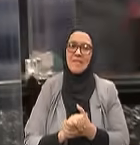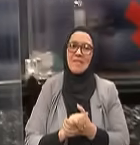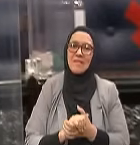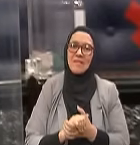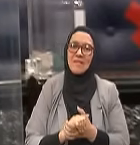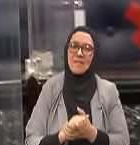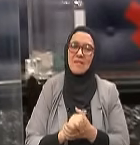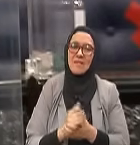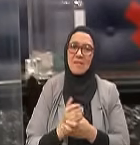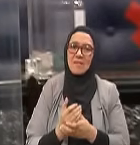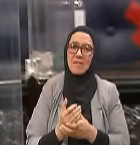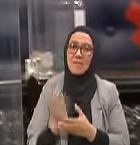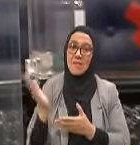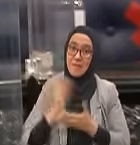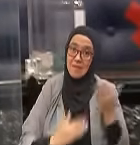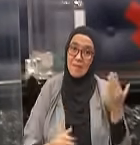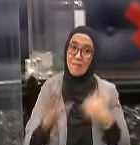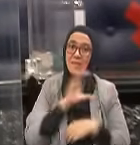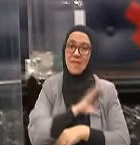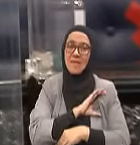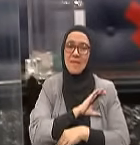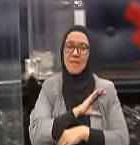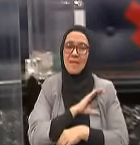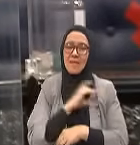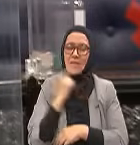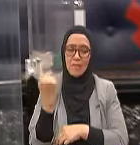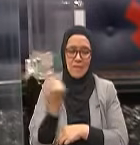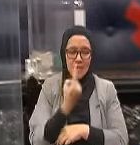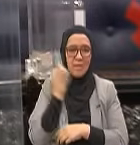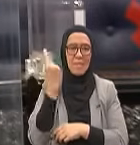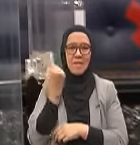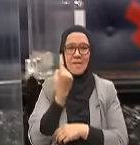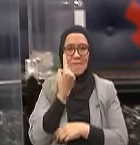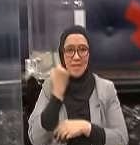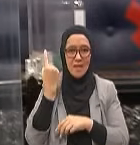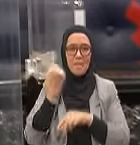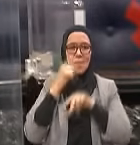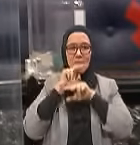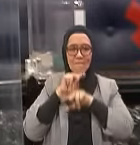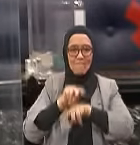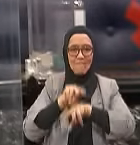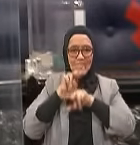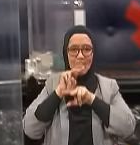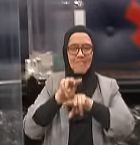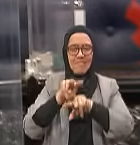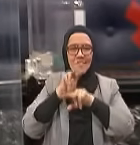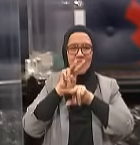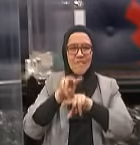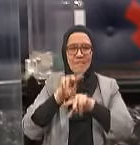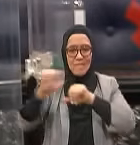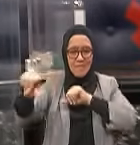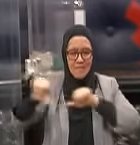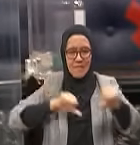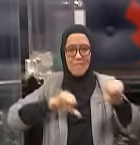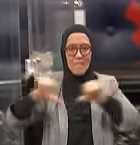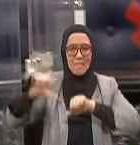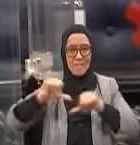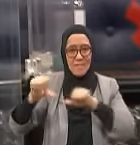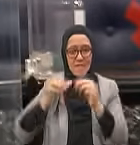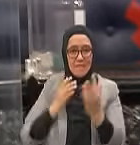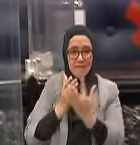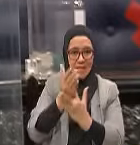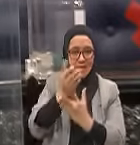data-data juga enggak police sendal sepon mantau kegiatan ekonomi Ciampel internet